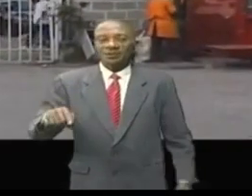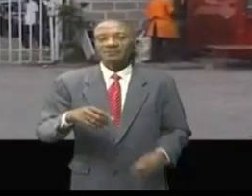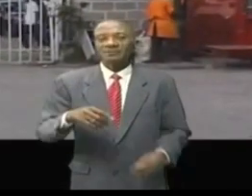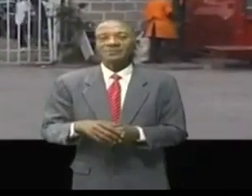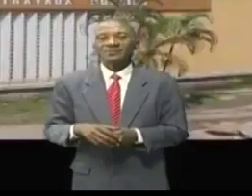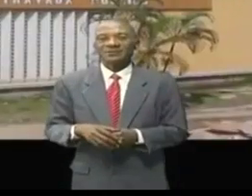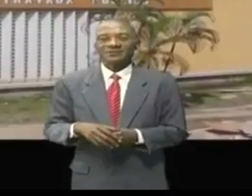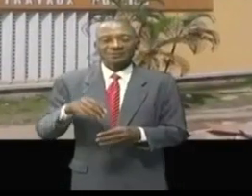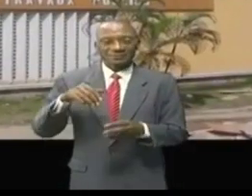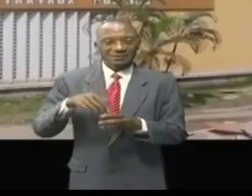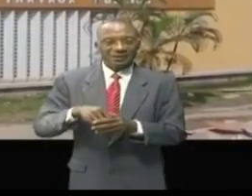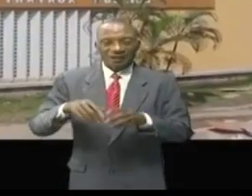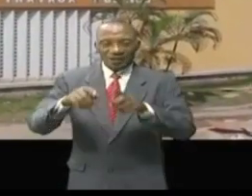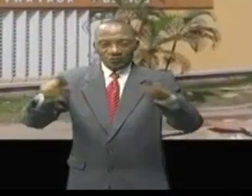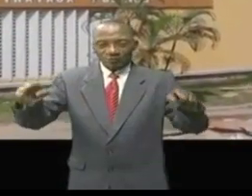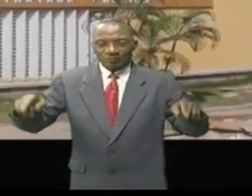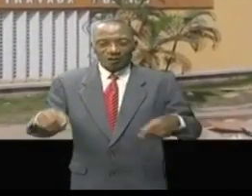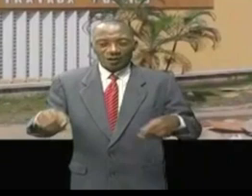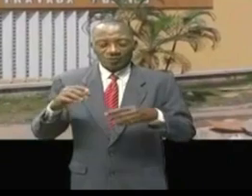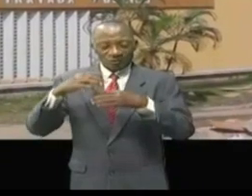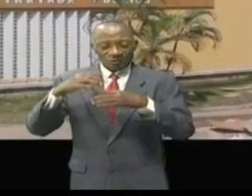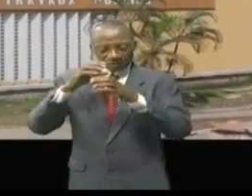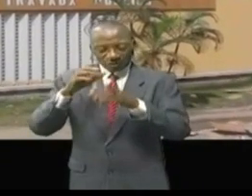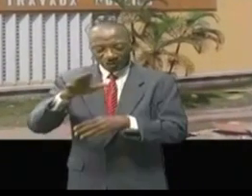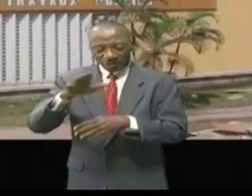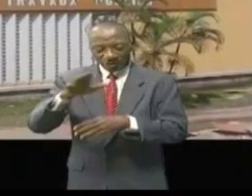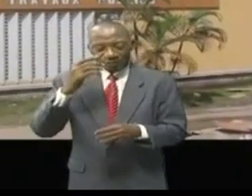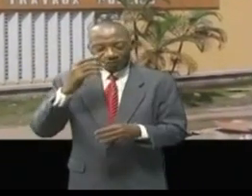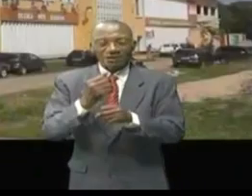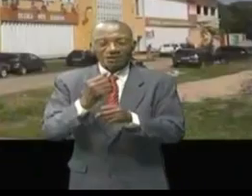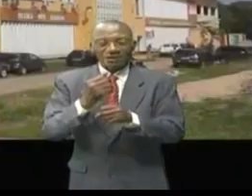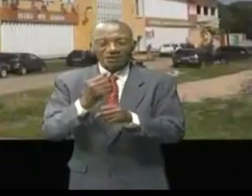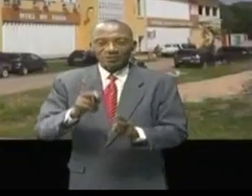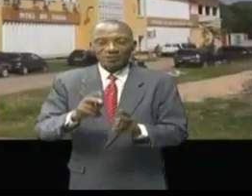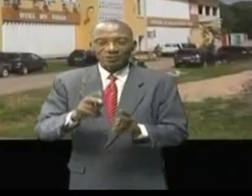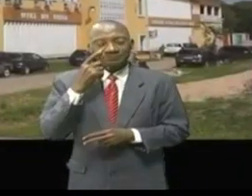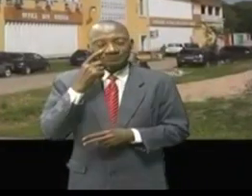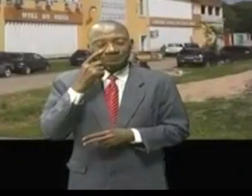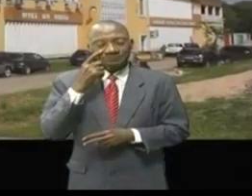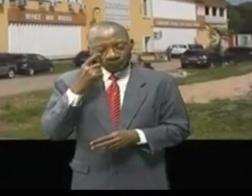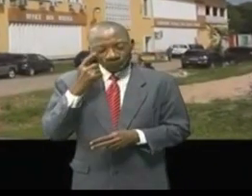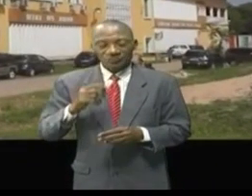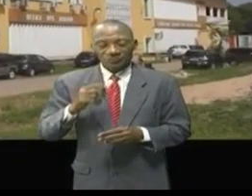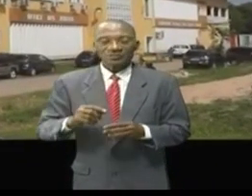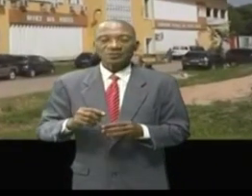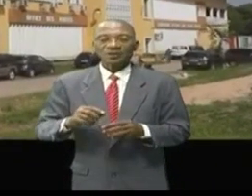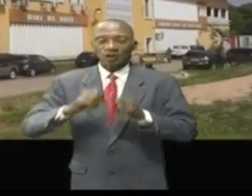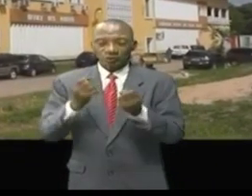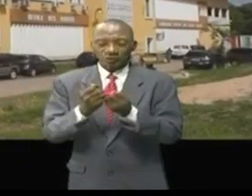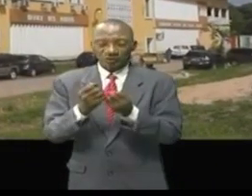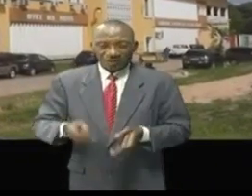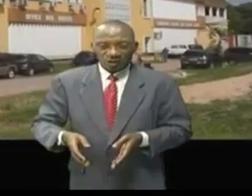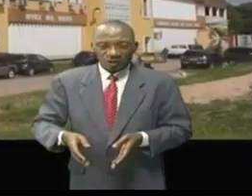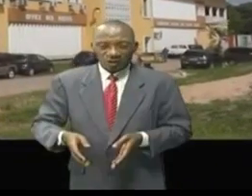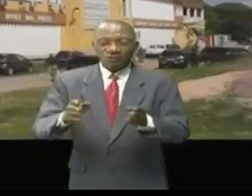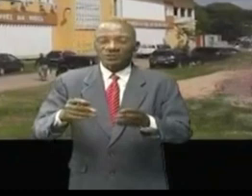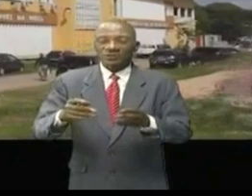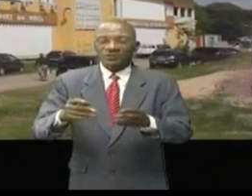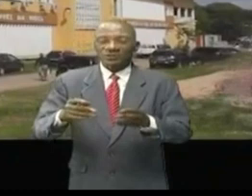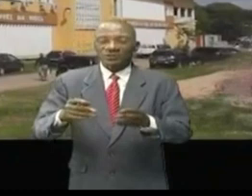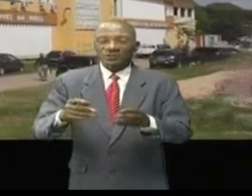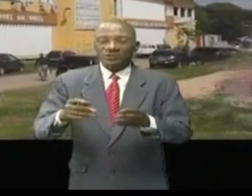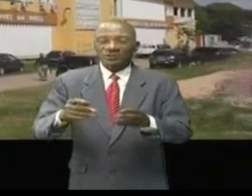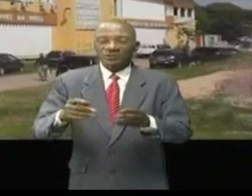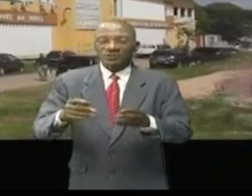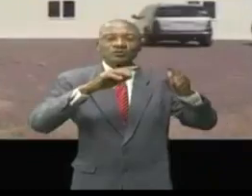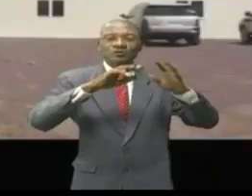laboratoire national des travaux publics. À cet effet, l'Office des routes tient à informer toutes les institutions, tant